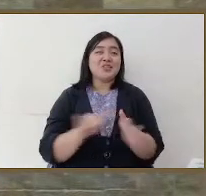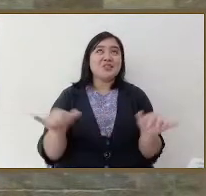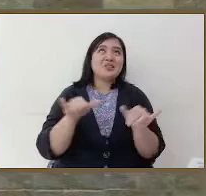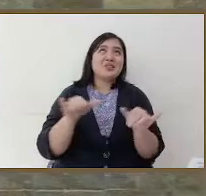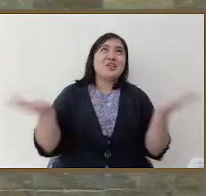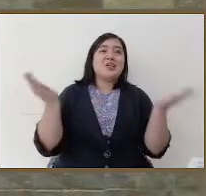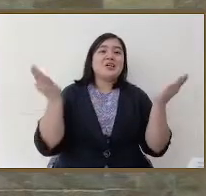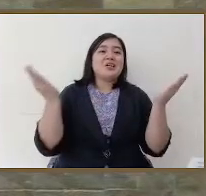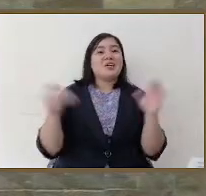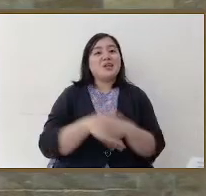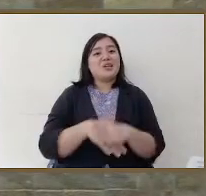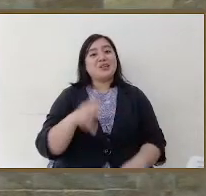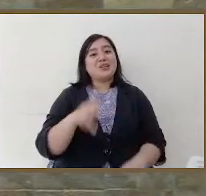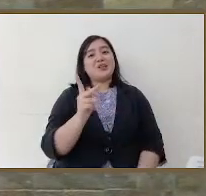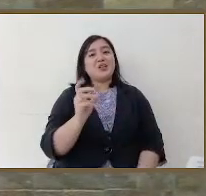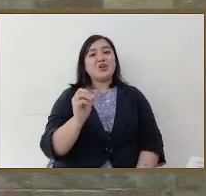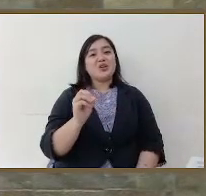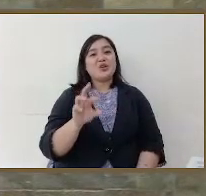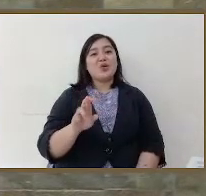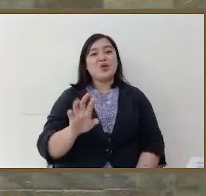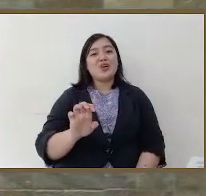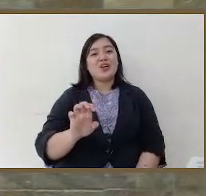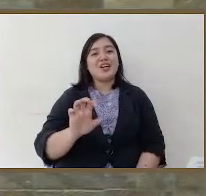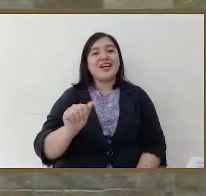Tambira. Ano? Maraming alam to si Huya. Ano?